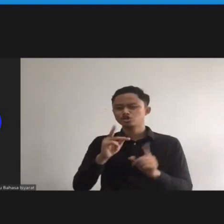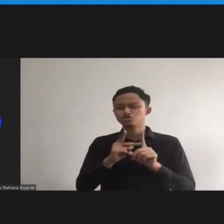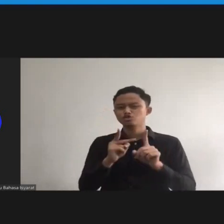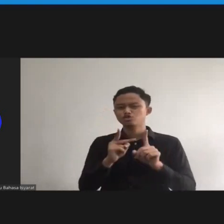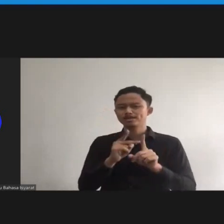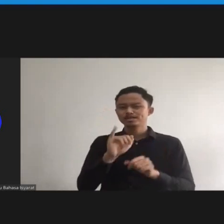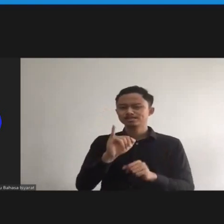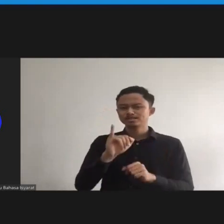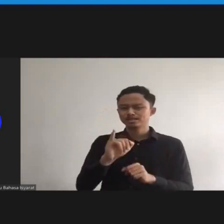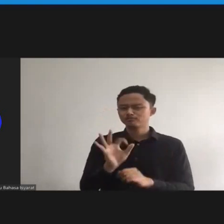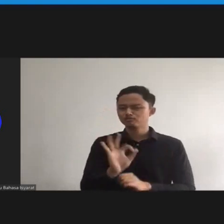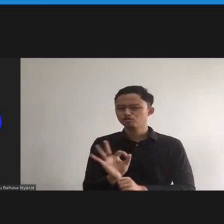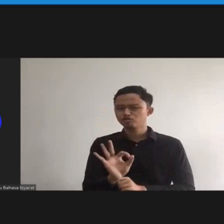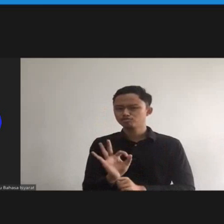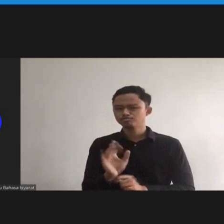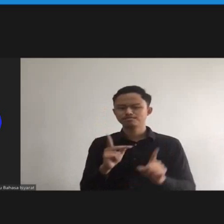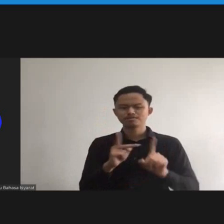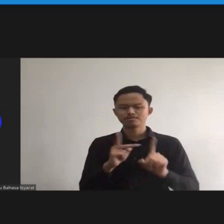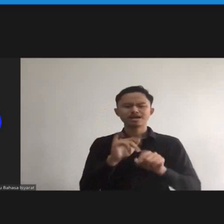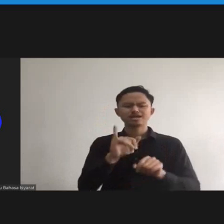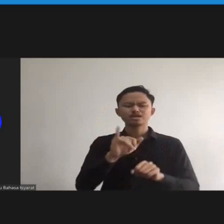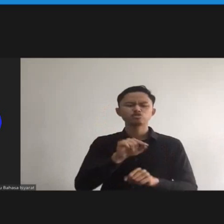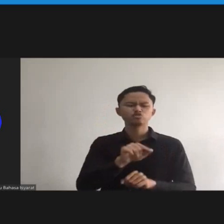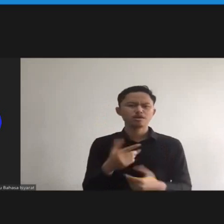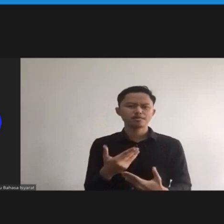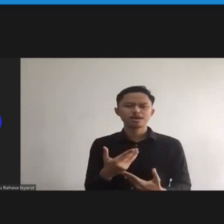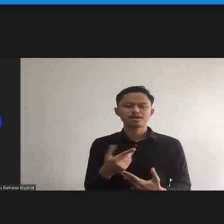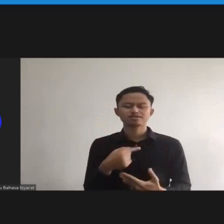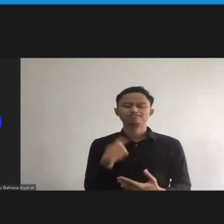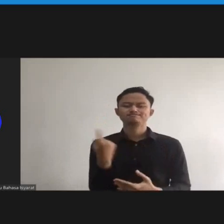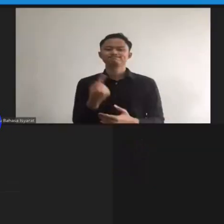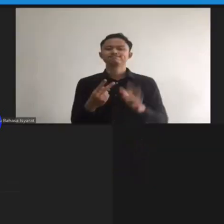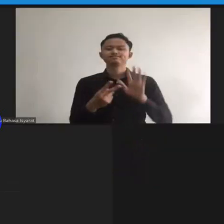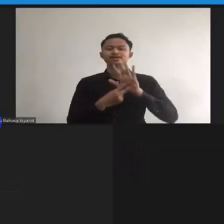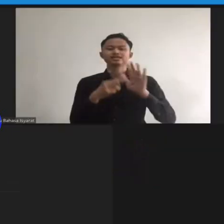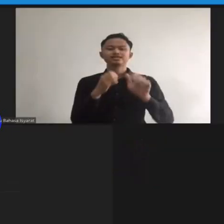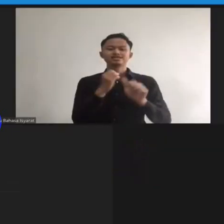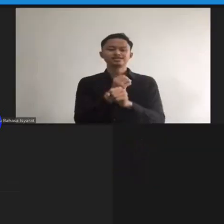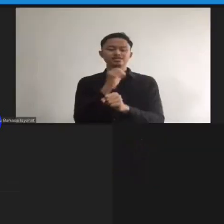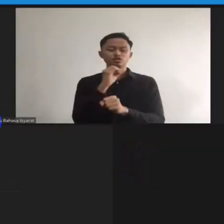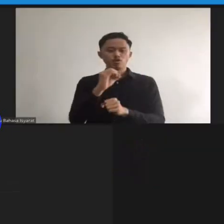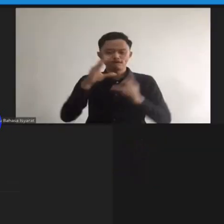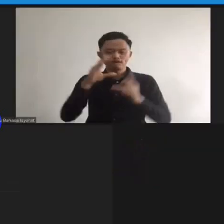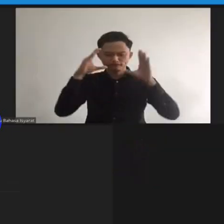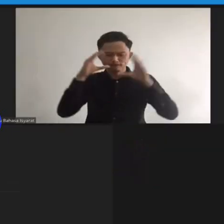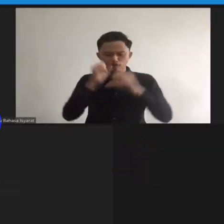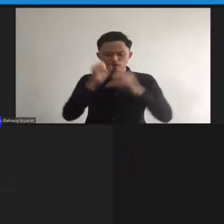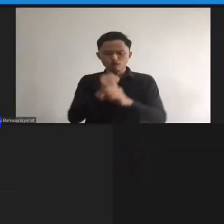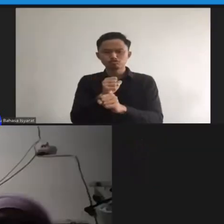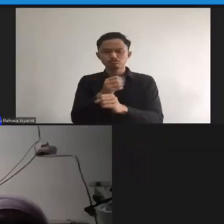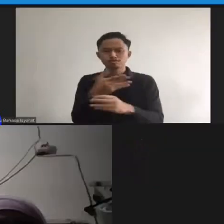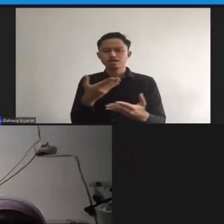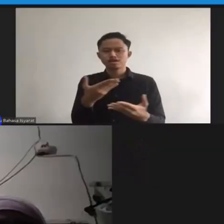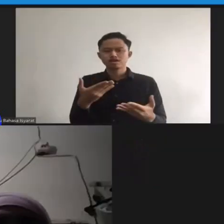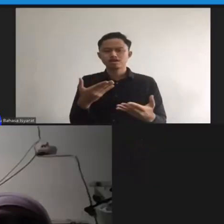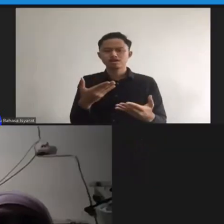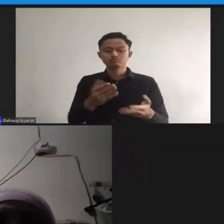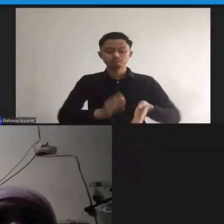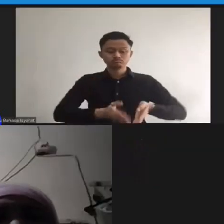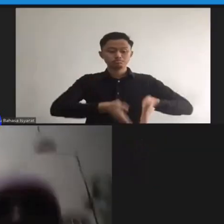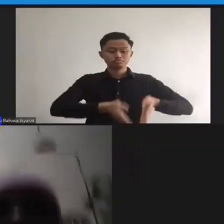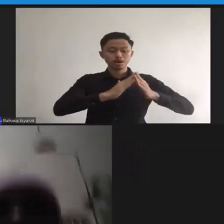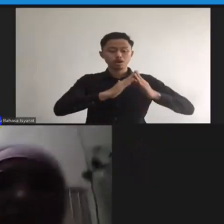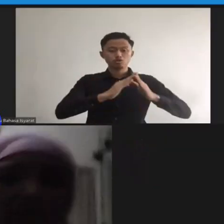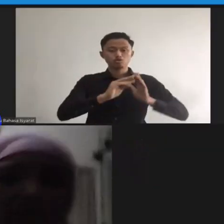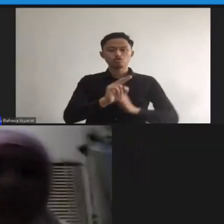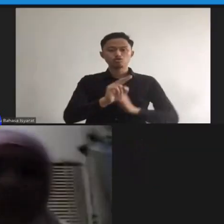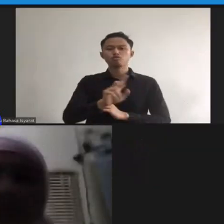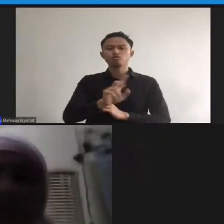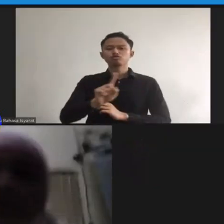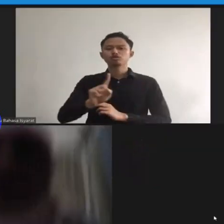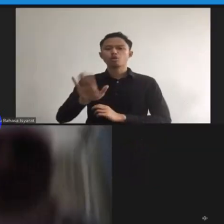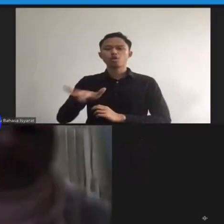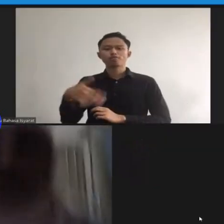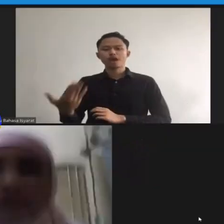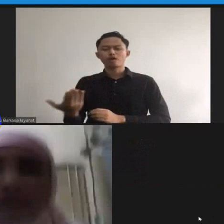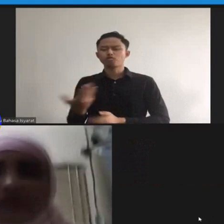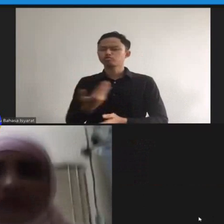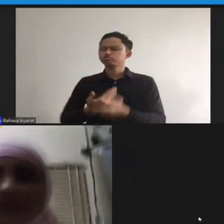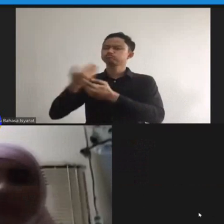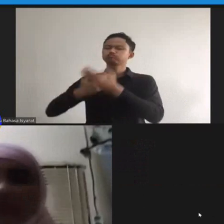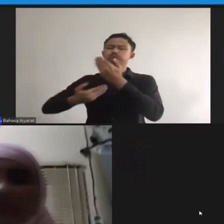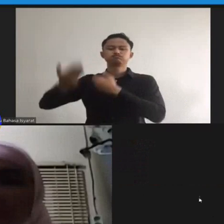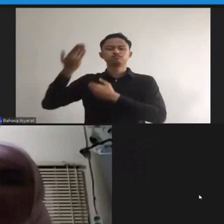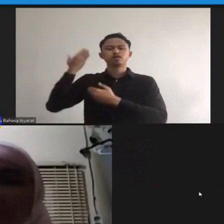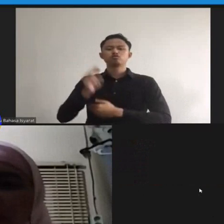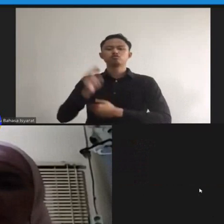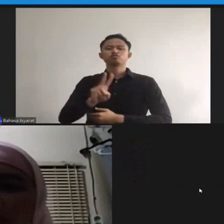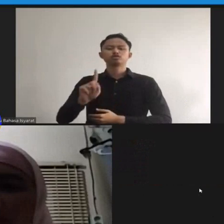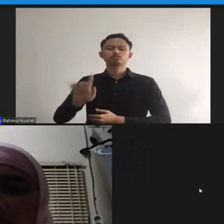kami merupakan salah satu NGO kemanusiaan di Indonesia yang telah berdiri sejak 21 tahun yang lalu dan memiliki